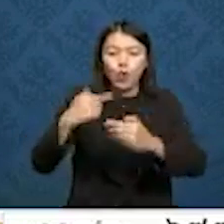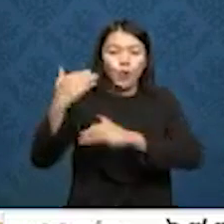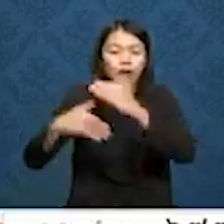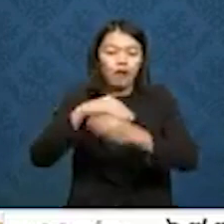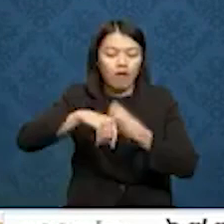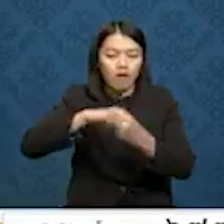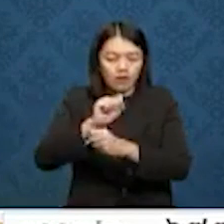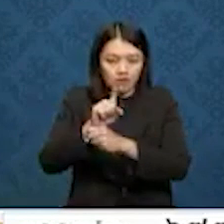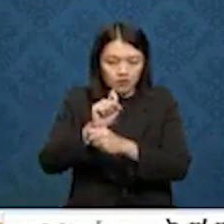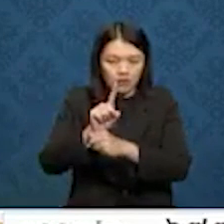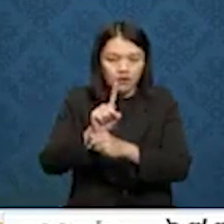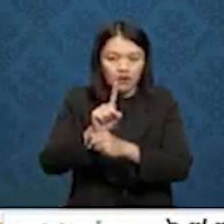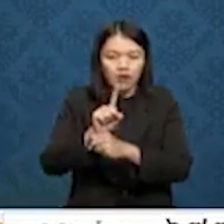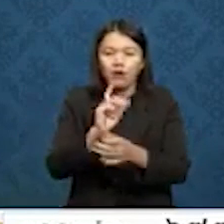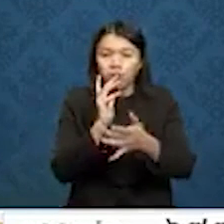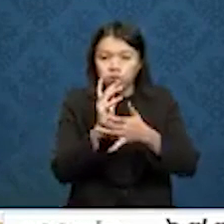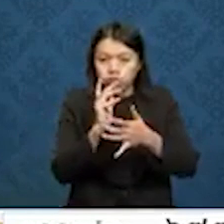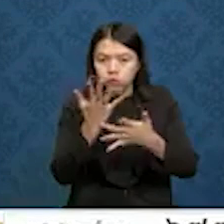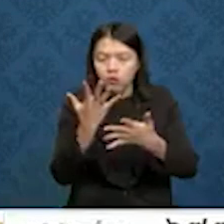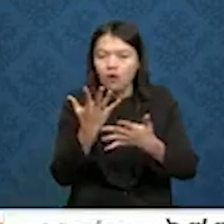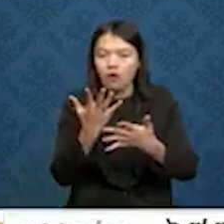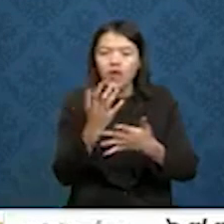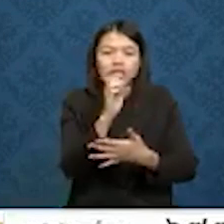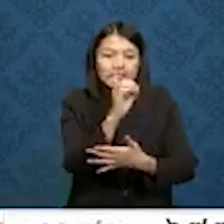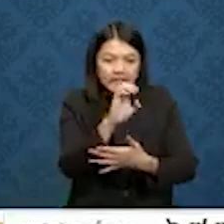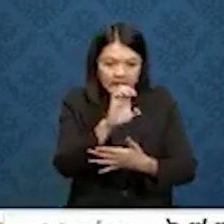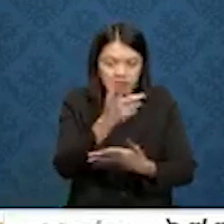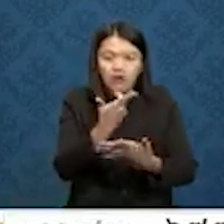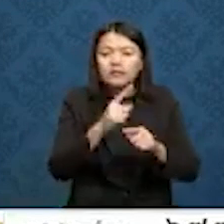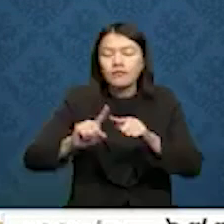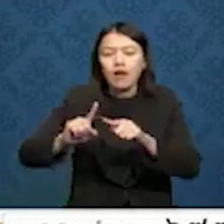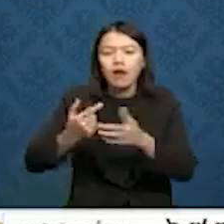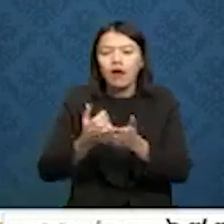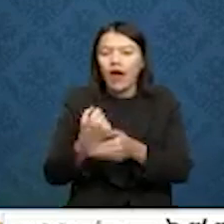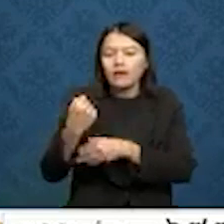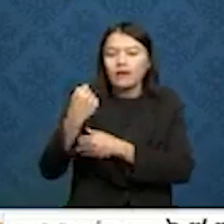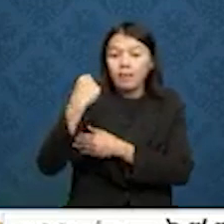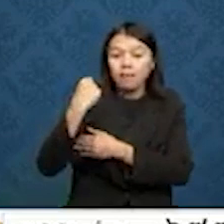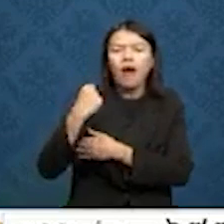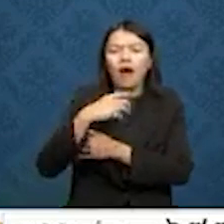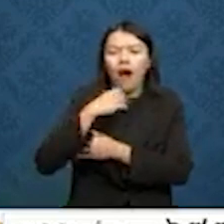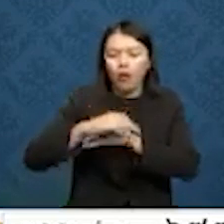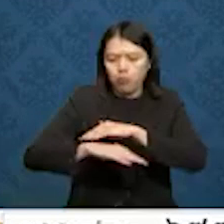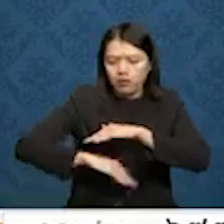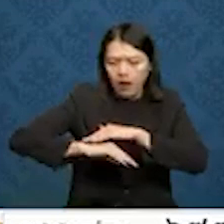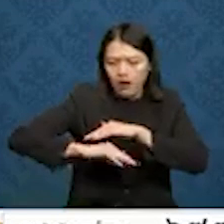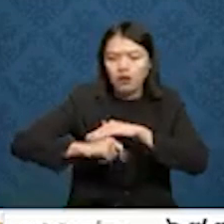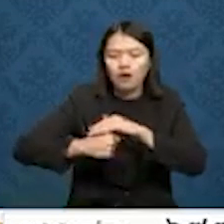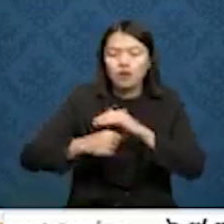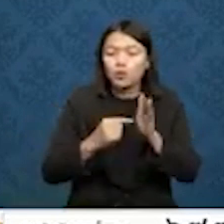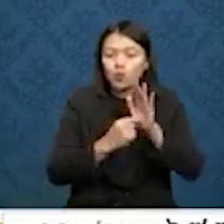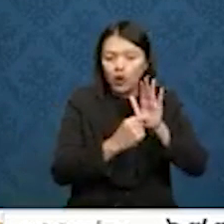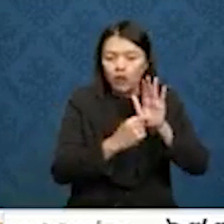เศษพัฒนาเศรษฐกิจดิจิตอ Digital economyจากความเข้มแข็งเดิมในอุตสาหกรรมดิจิทอล